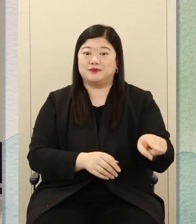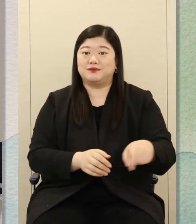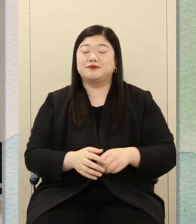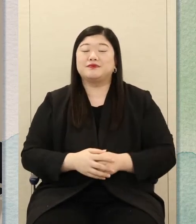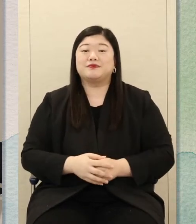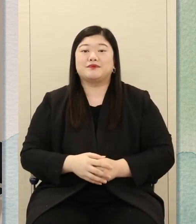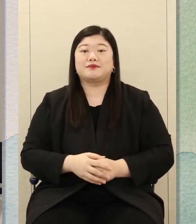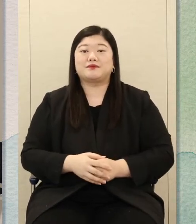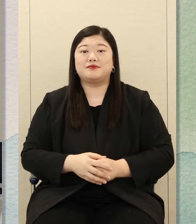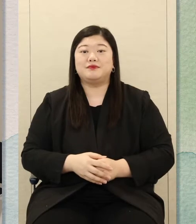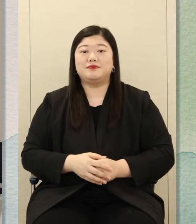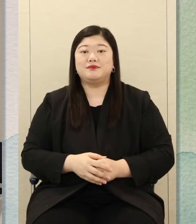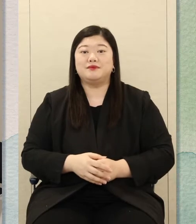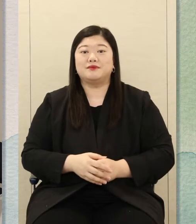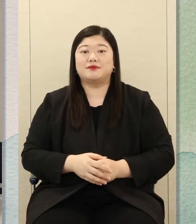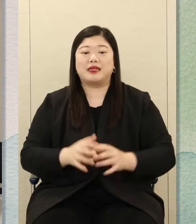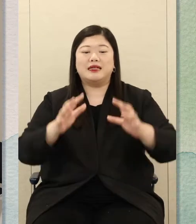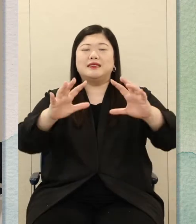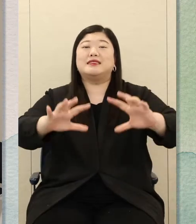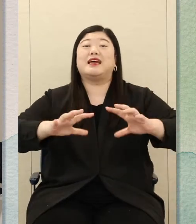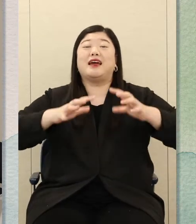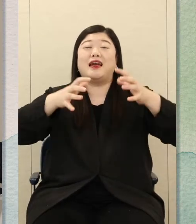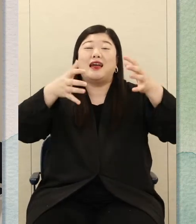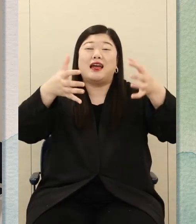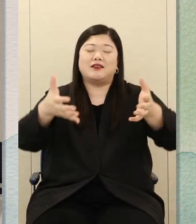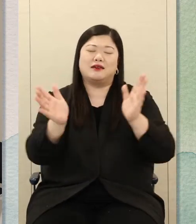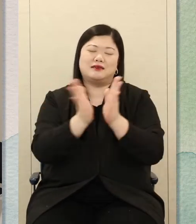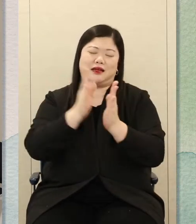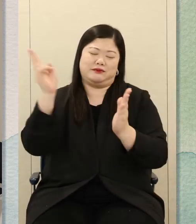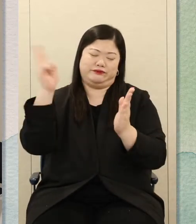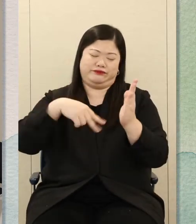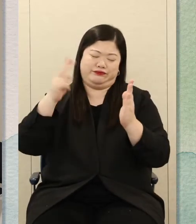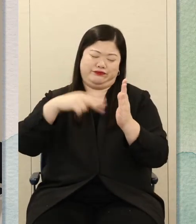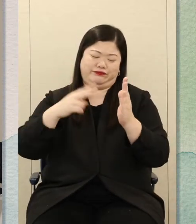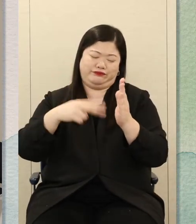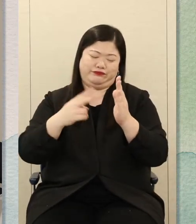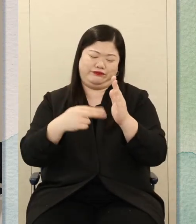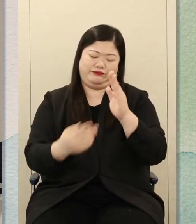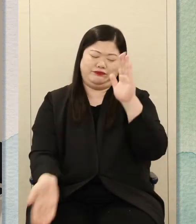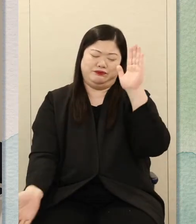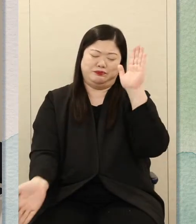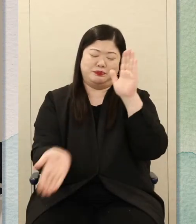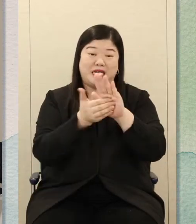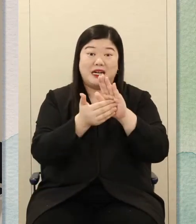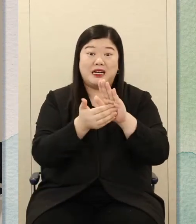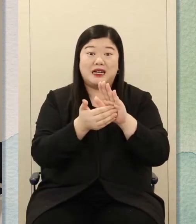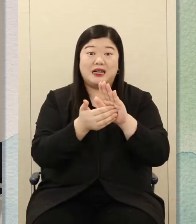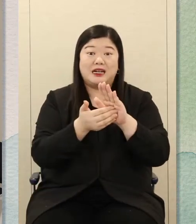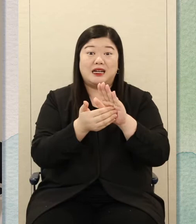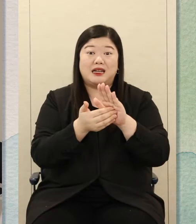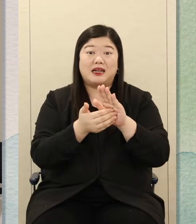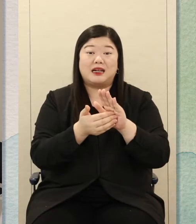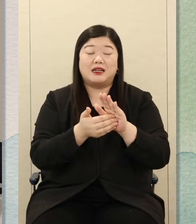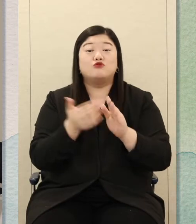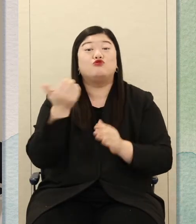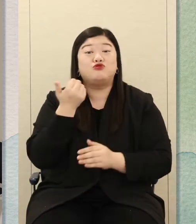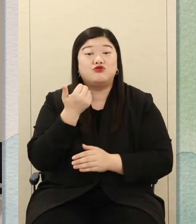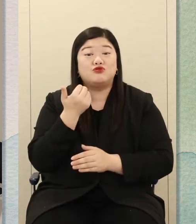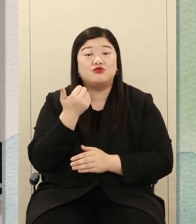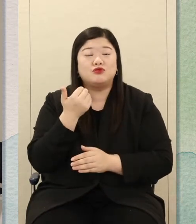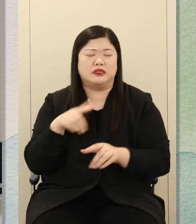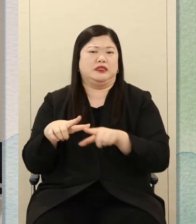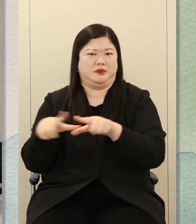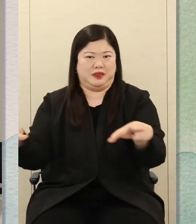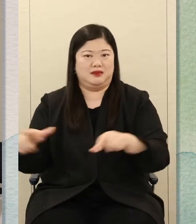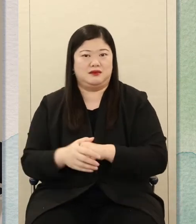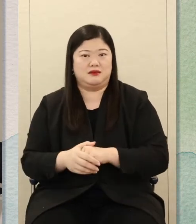것 중에 있습니다. 세상에서 제일 책 많이 읽을 것 같은데 안 읽는 사람, 편집자, 사서, 교사. 책 읽을 시간이